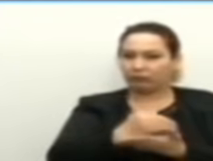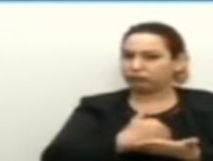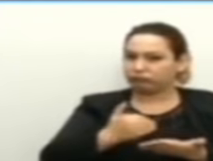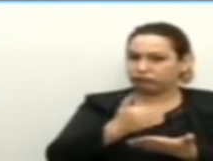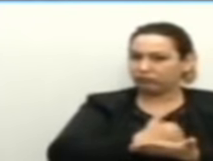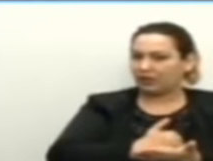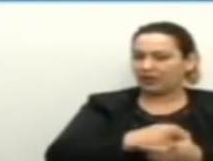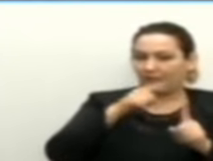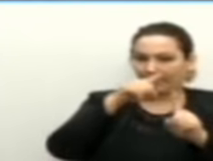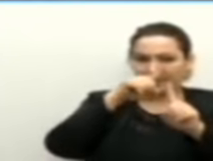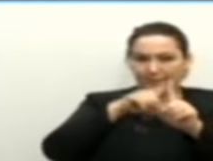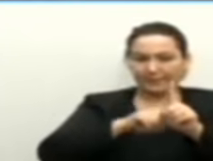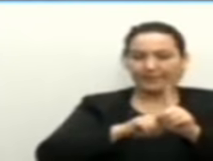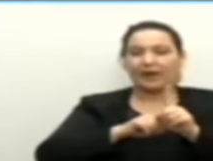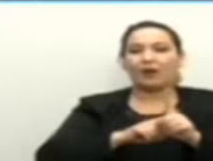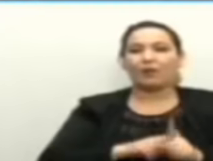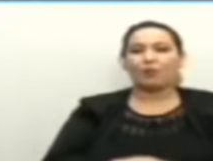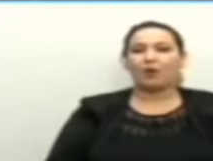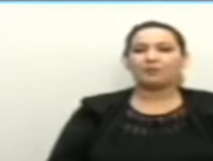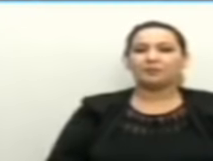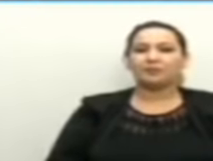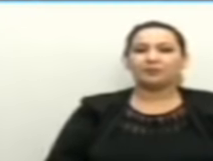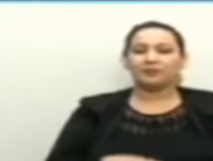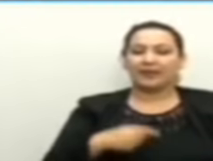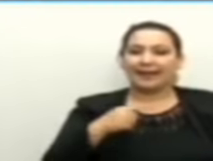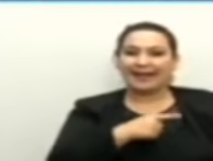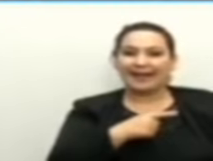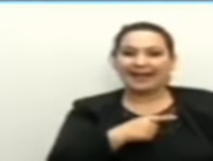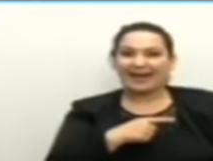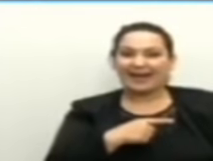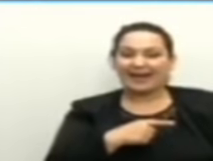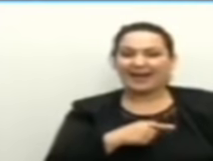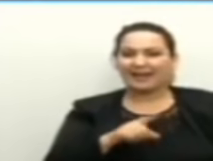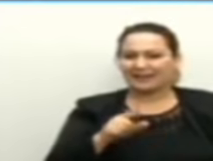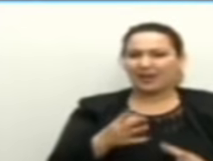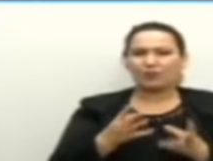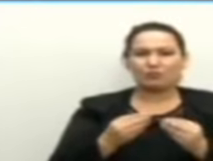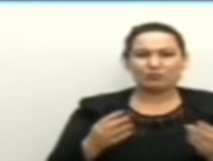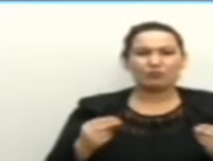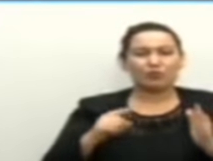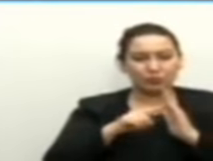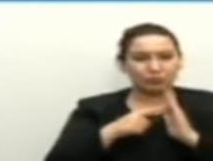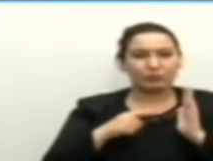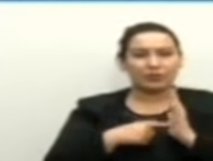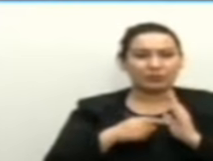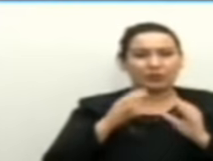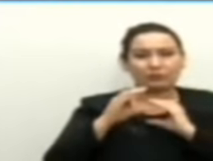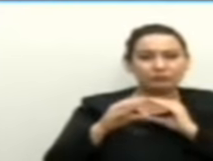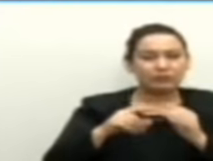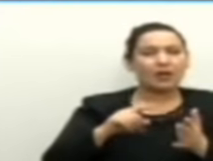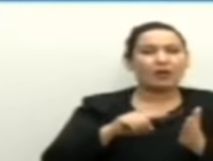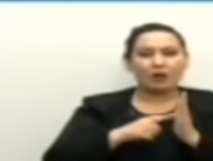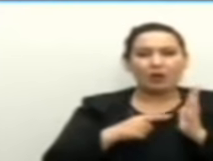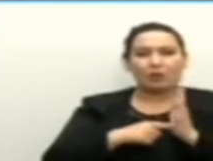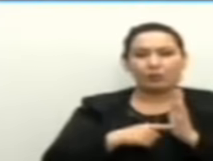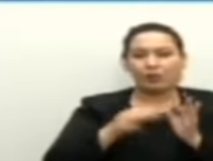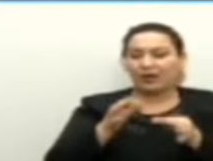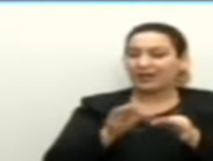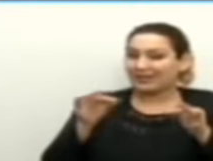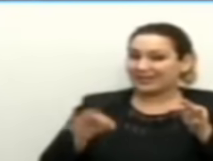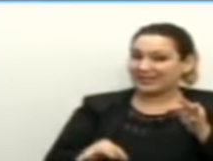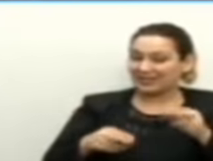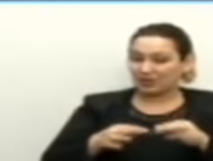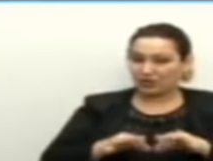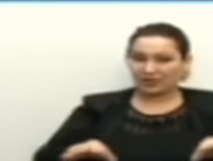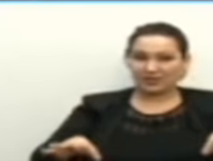من الإجراءات والمعايير، وتدخل فيها العديد من العوامل والاعتبارات، خاصة ما تعلق بالإنتاجية